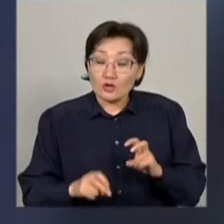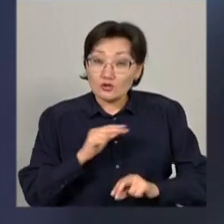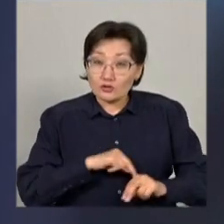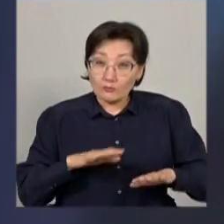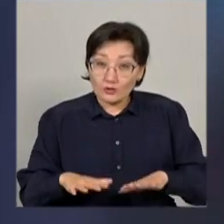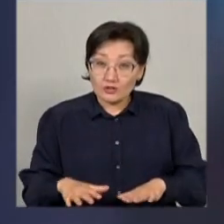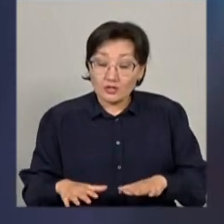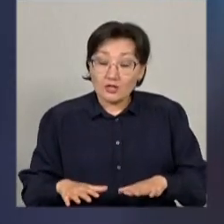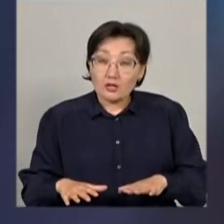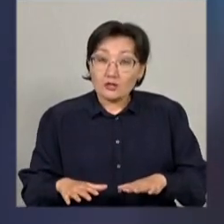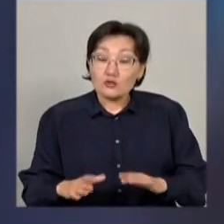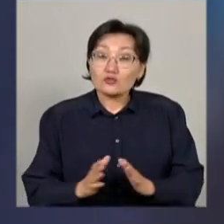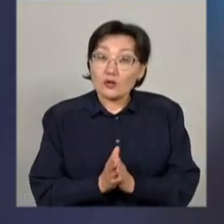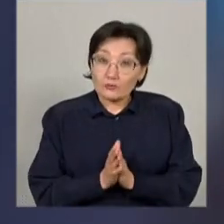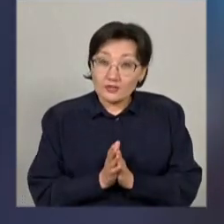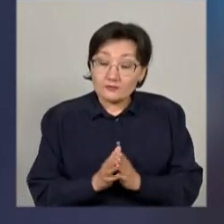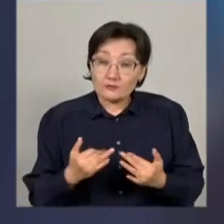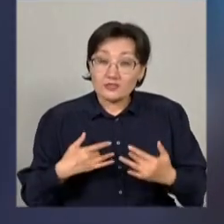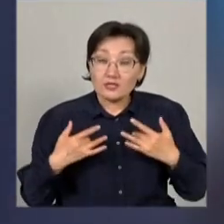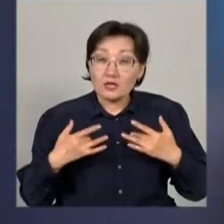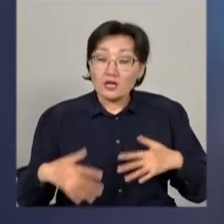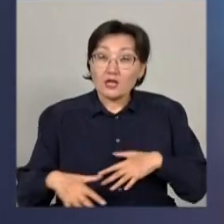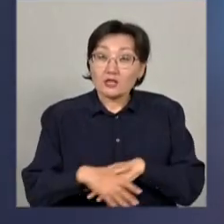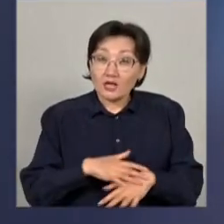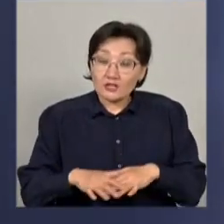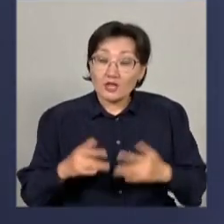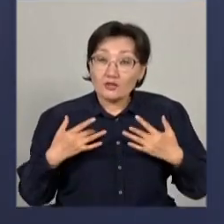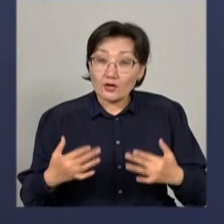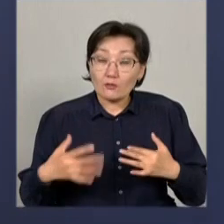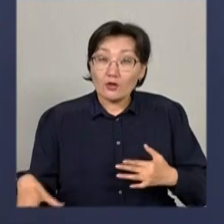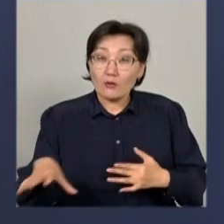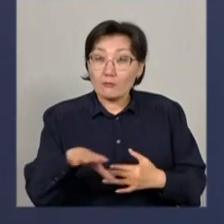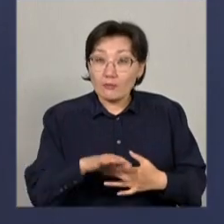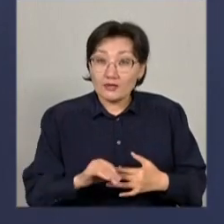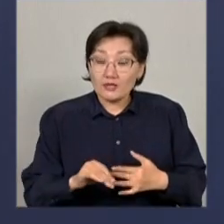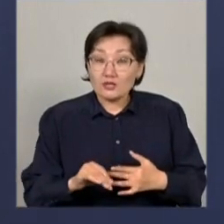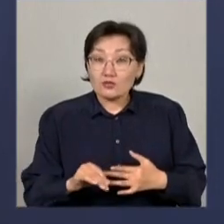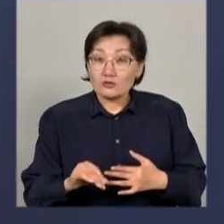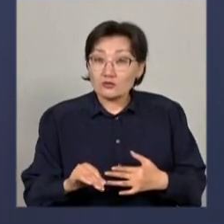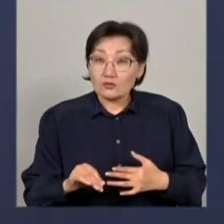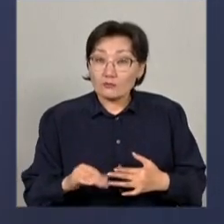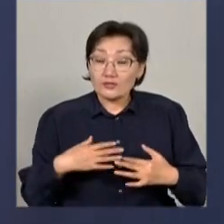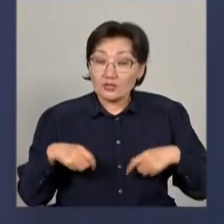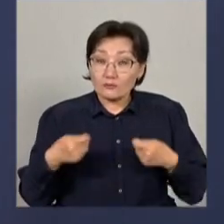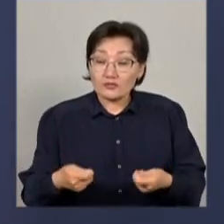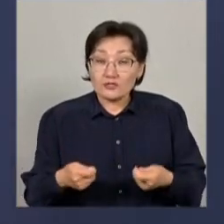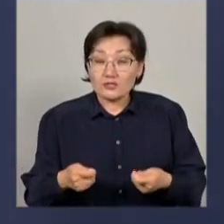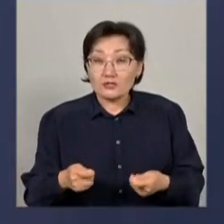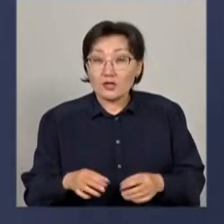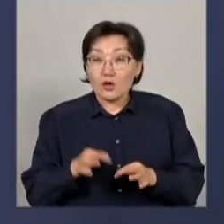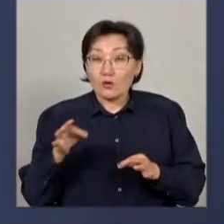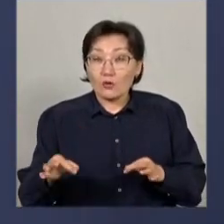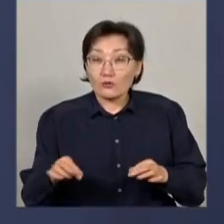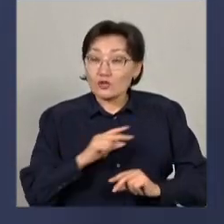Жетібай халқының талабы осы. Талам таражға салынбасын, Жетібай халқына берілсін, вакансияның бәрі бөлінген. Бізге Қарақияда облыста керек